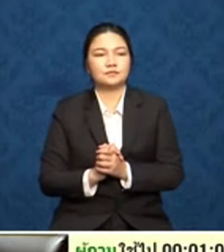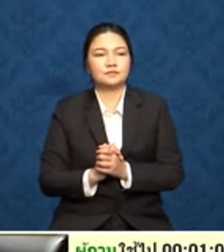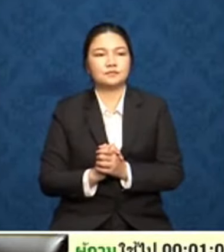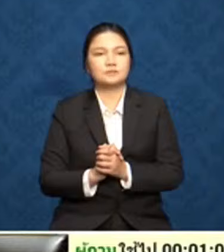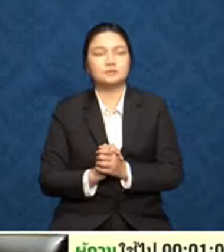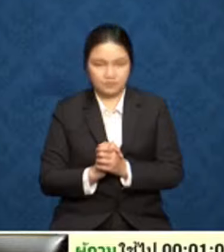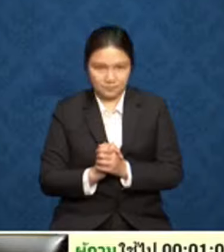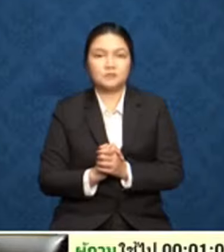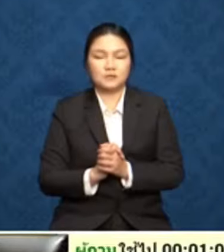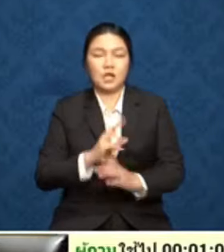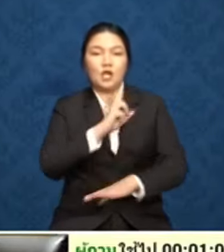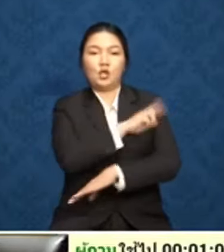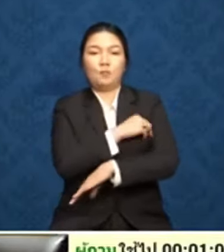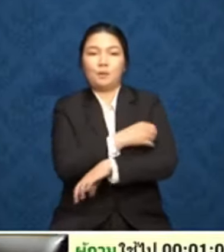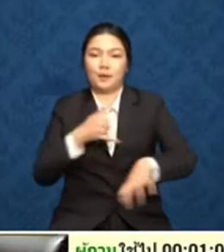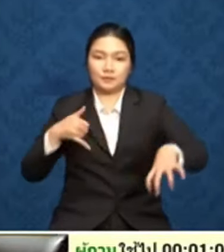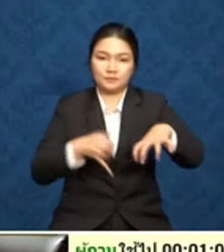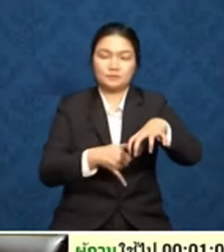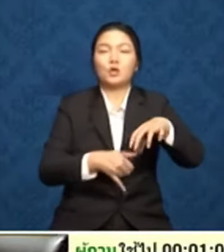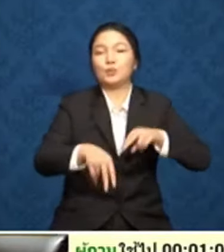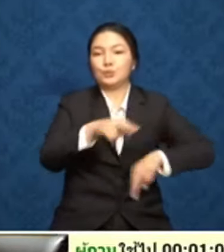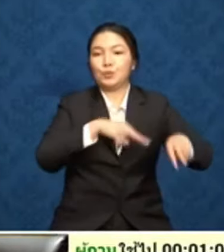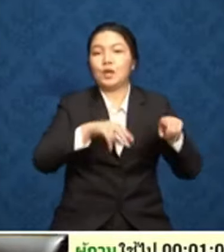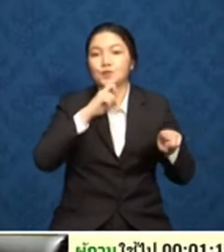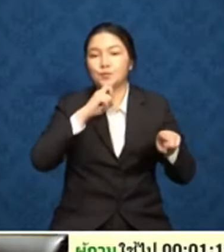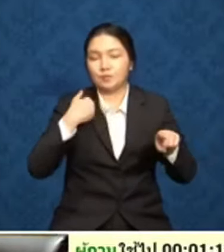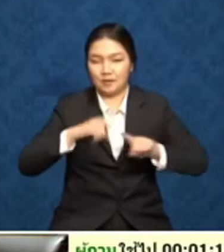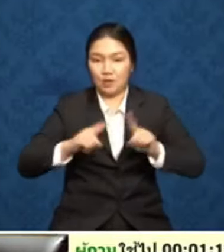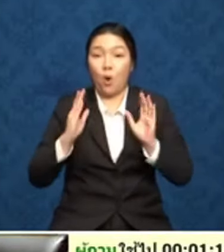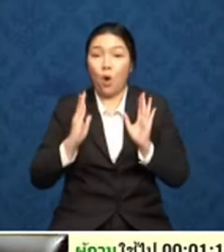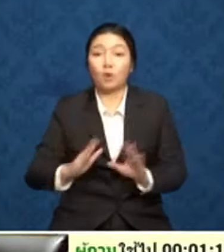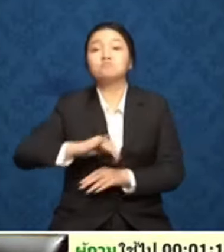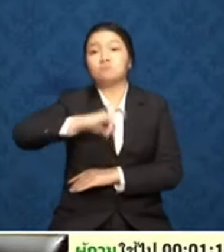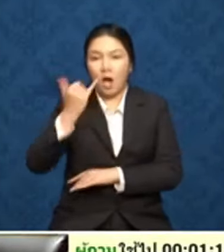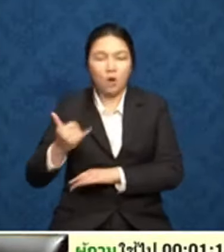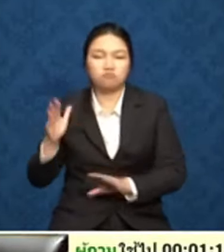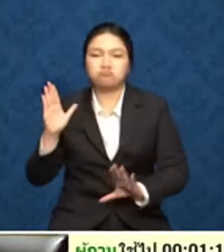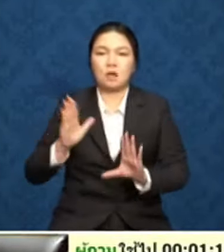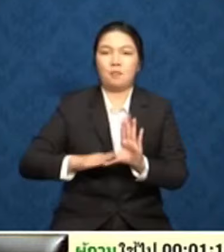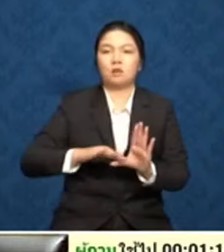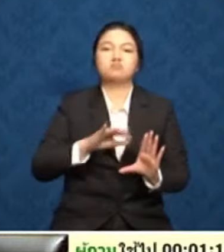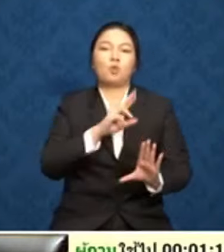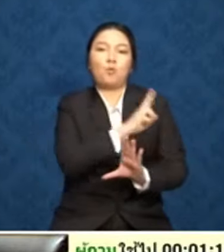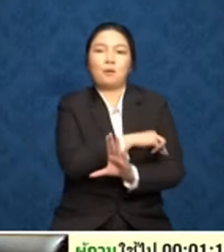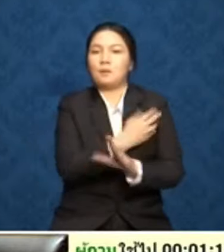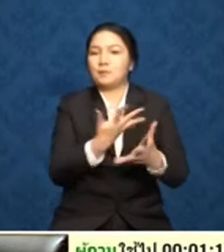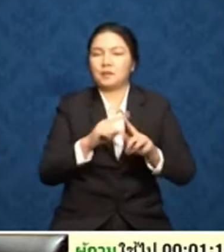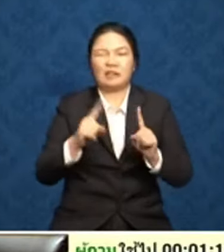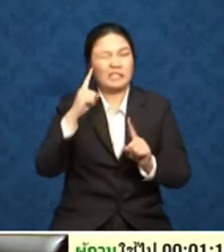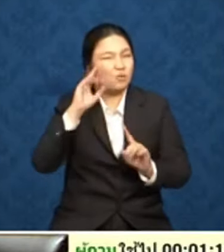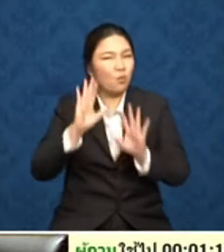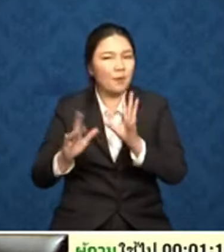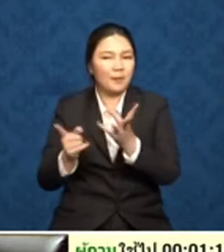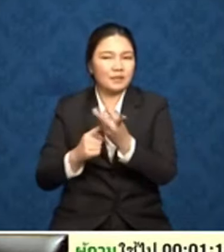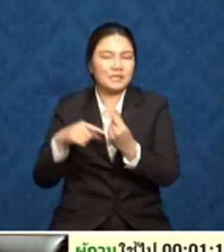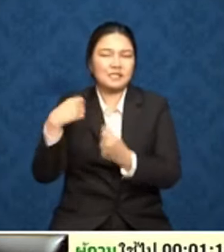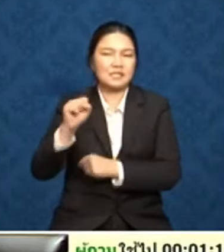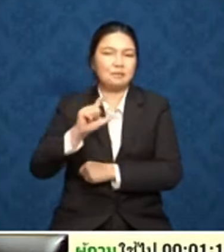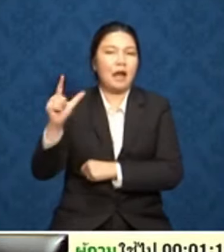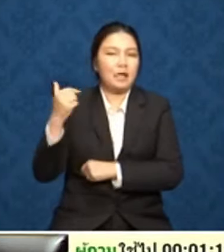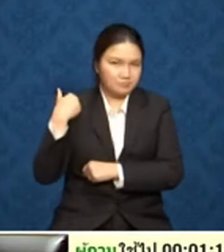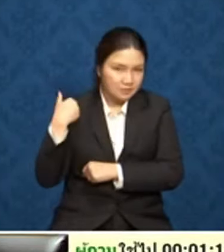าแต่ว่าจะมีส่วนที่ไม่ได้เข้าสู่ระบบการรักษาเนี่ยอาจจะสูงถึง10ล้านเลยนะคะตามงานวิจัย